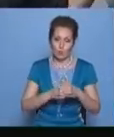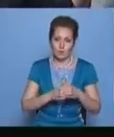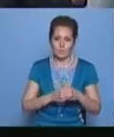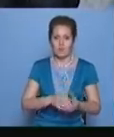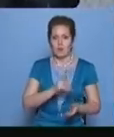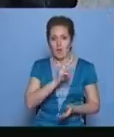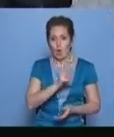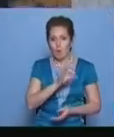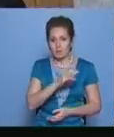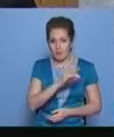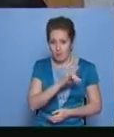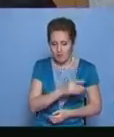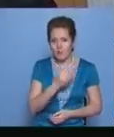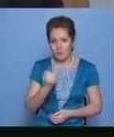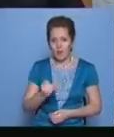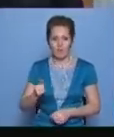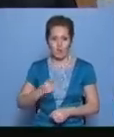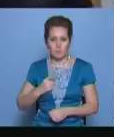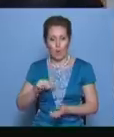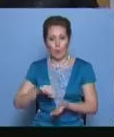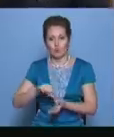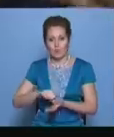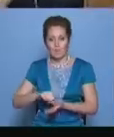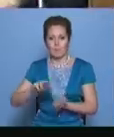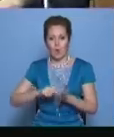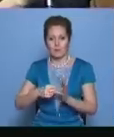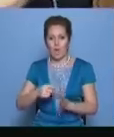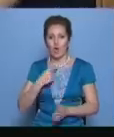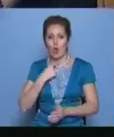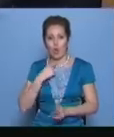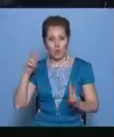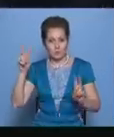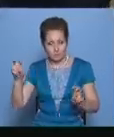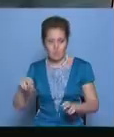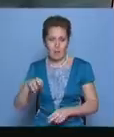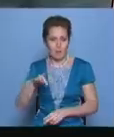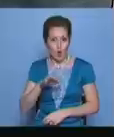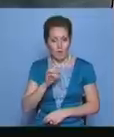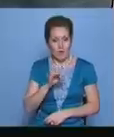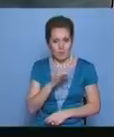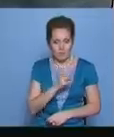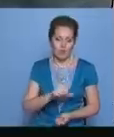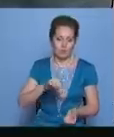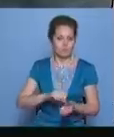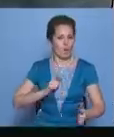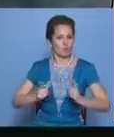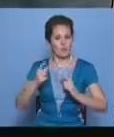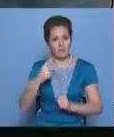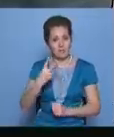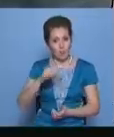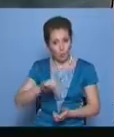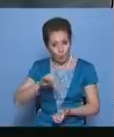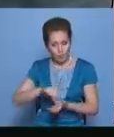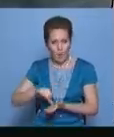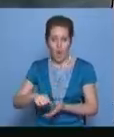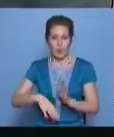Константин Костин и их воспитанница, участница проекта «Голос» Арина Петрова. Их соперниками будут еще 23 участника. Лучшую четверку